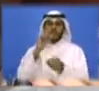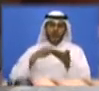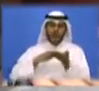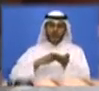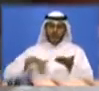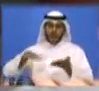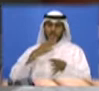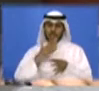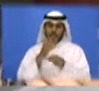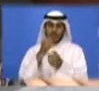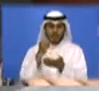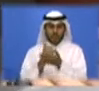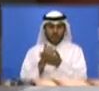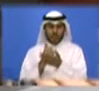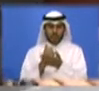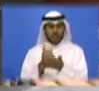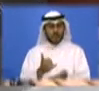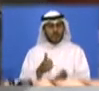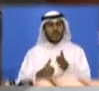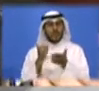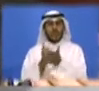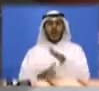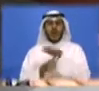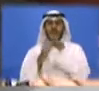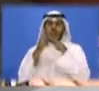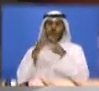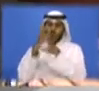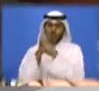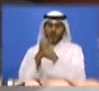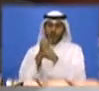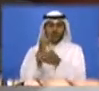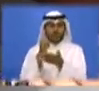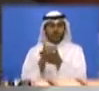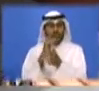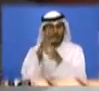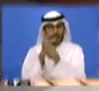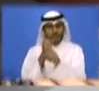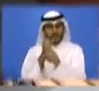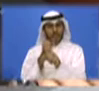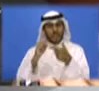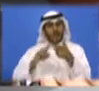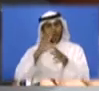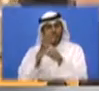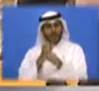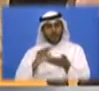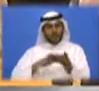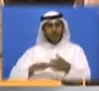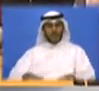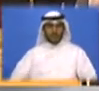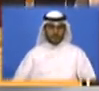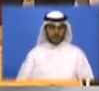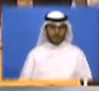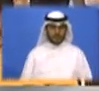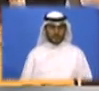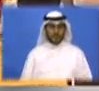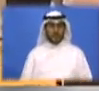الله. تحضر سيدي حضرة صاحب السمو القائد الأعلى للجيش والقوات المسلحة حفظه الله وسمو ولي العهد الأمين، وشكرا لكم.